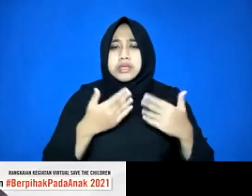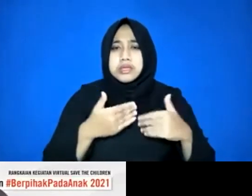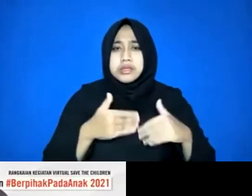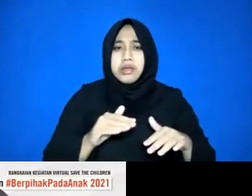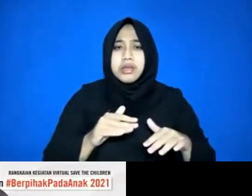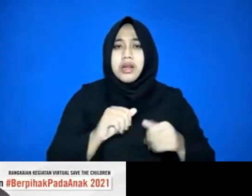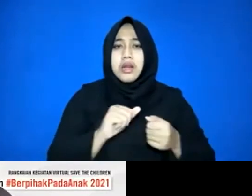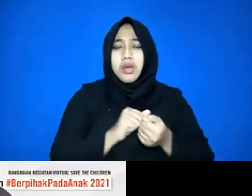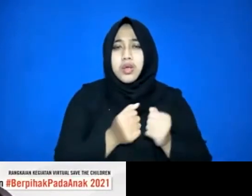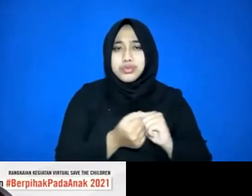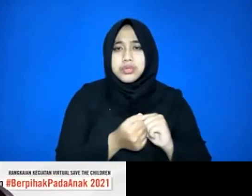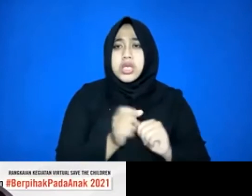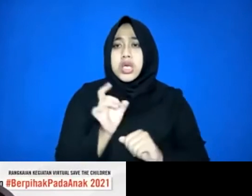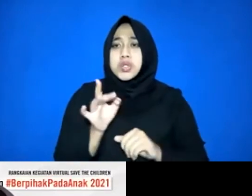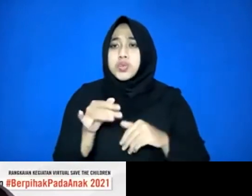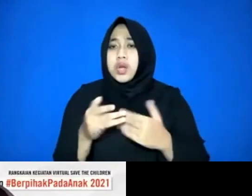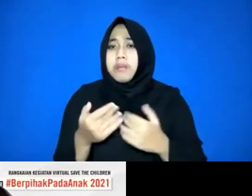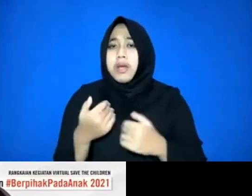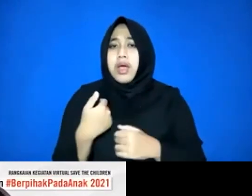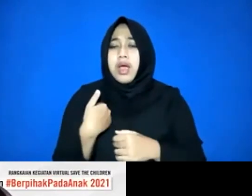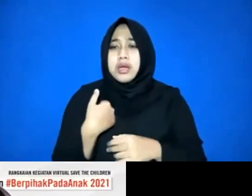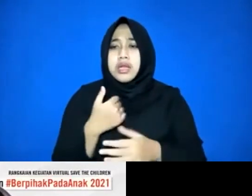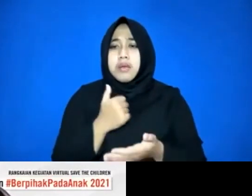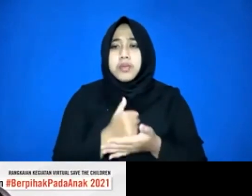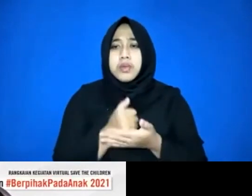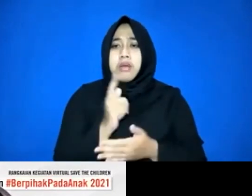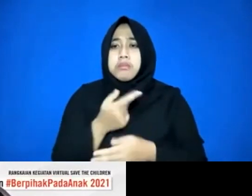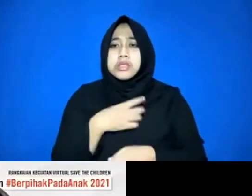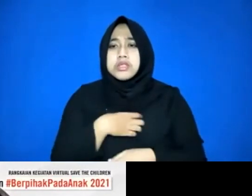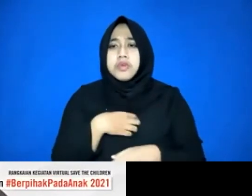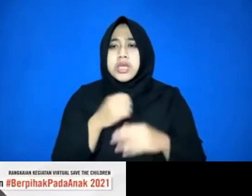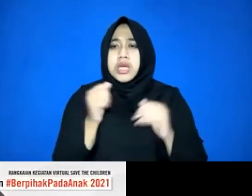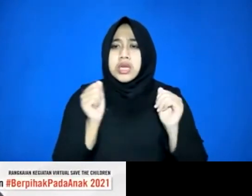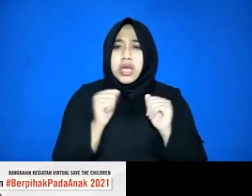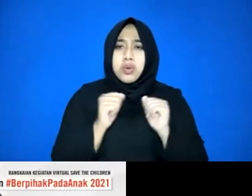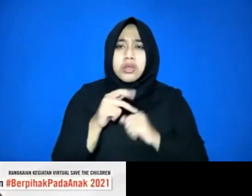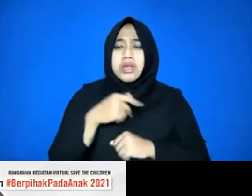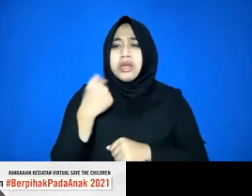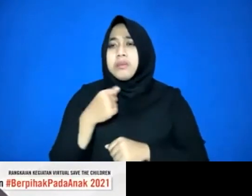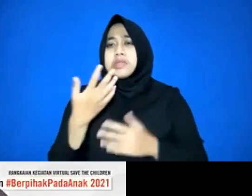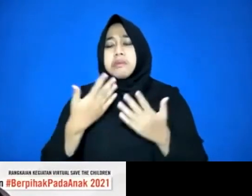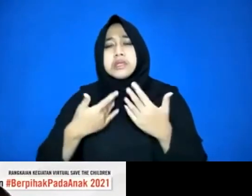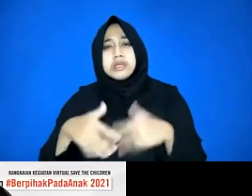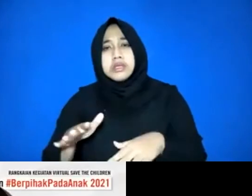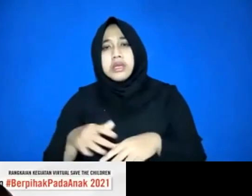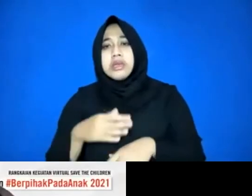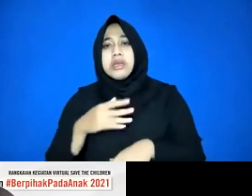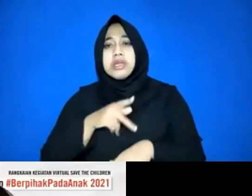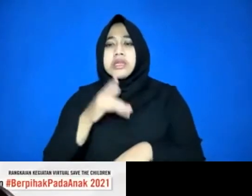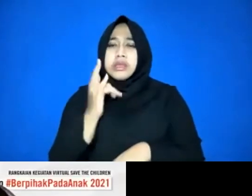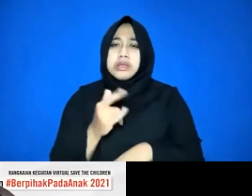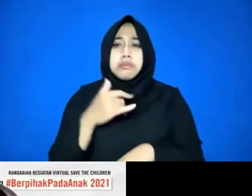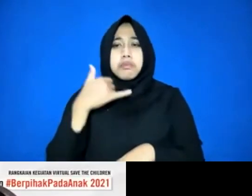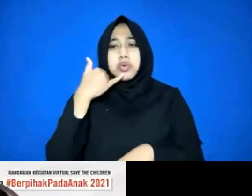penyelesaian kasusnya. Kecuali ada hal-hal yang memang masih sifatnya urgent dan kita memang tidak bisa menyelesaikan, kita tetap